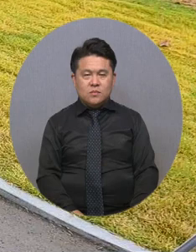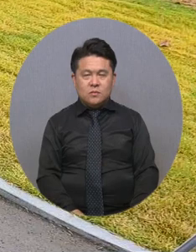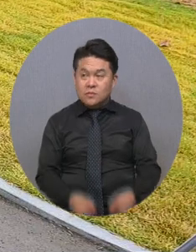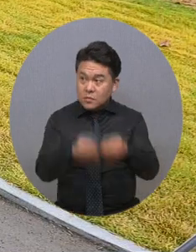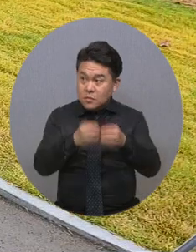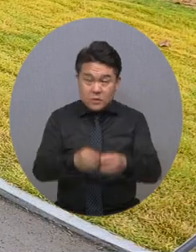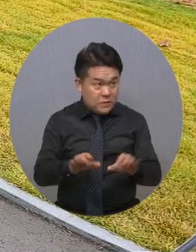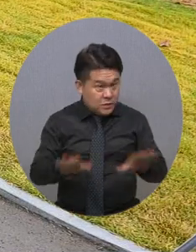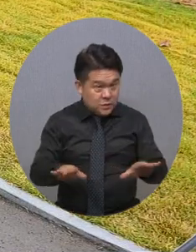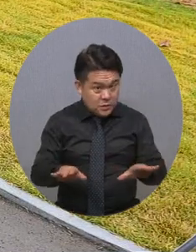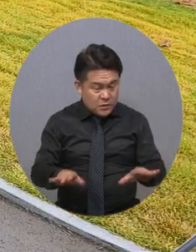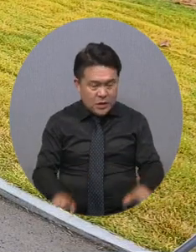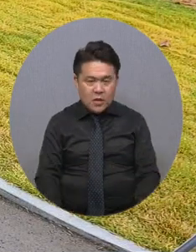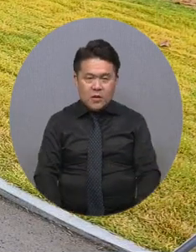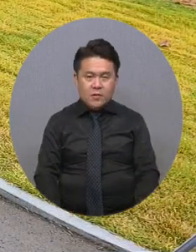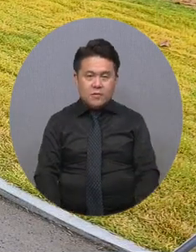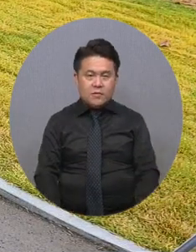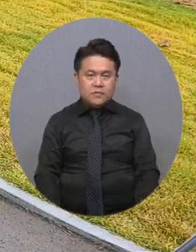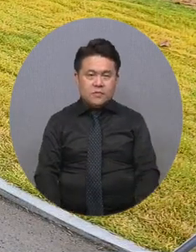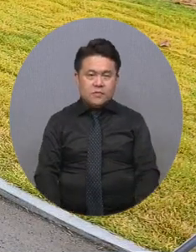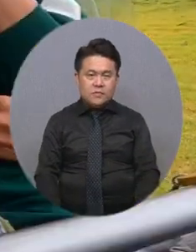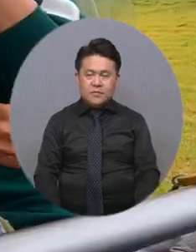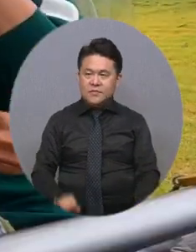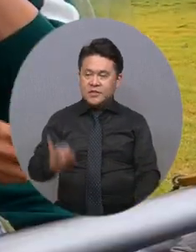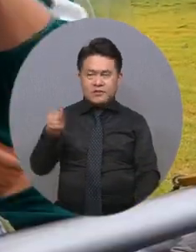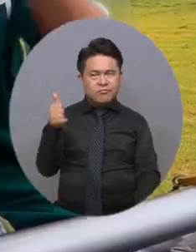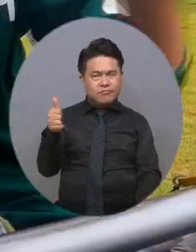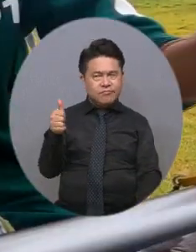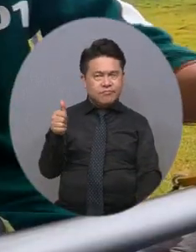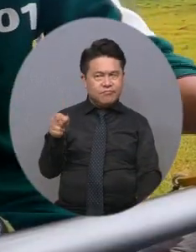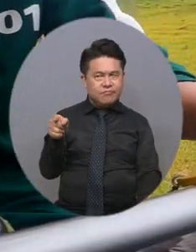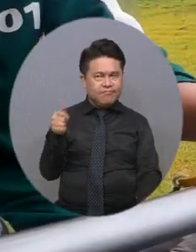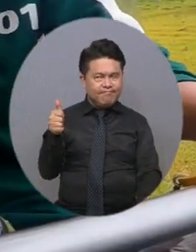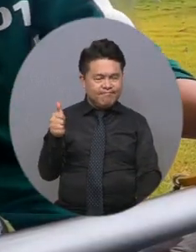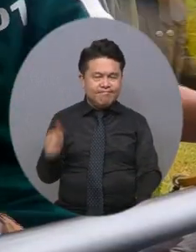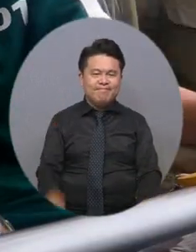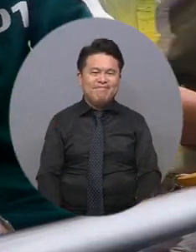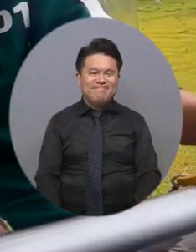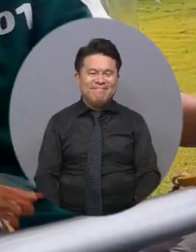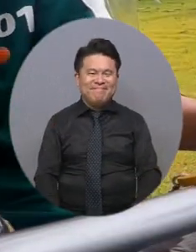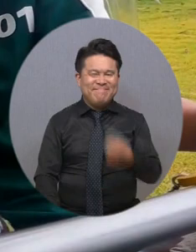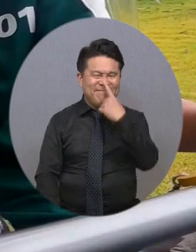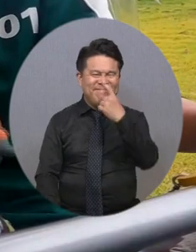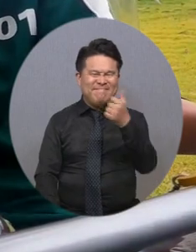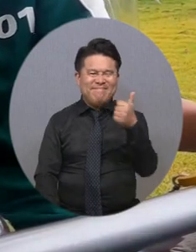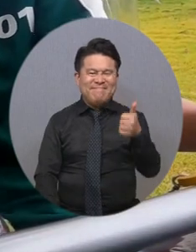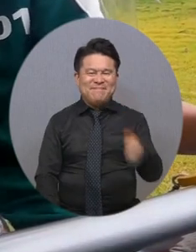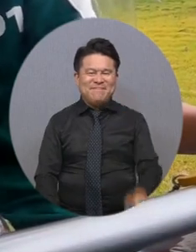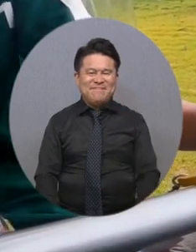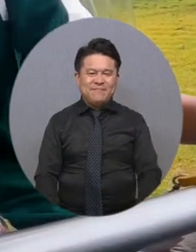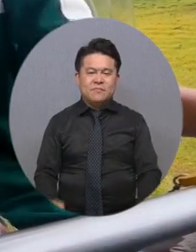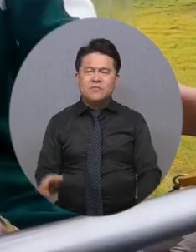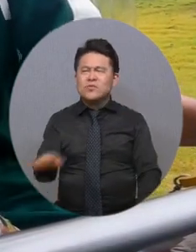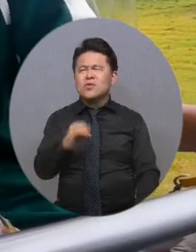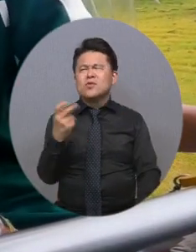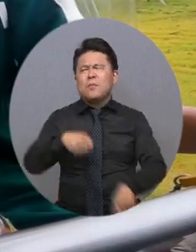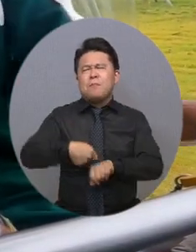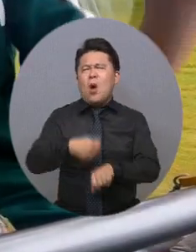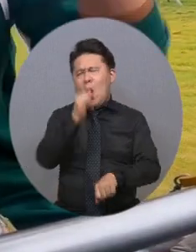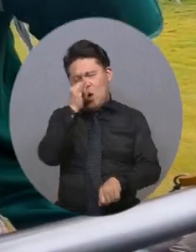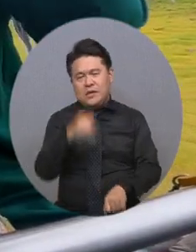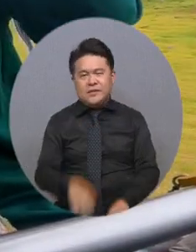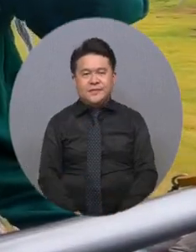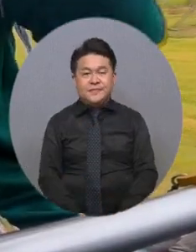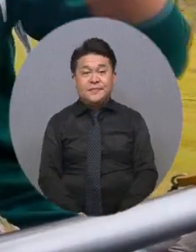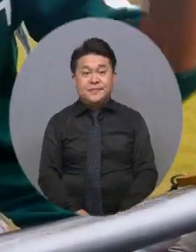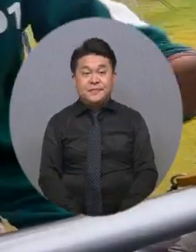거야, 그럼? 진짜. 최고 최고. 완전. 나이스. 와. 아니 저희가 벌칙을 또 받아야 되니까. 아니